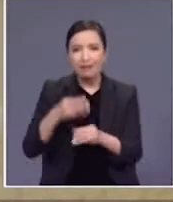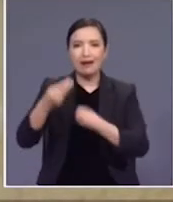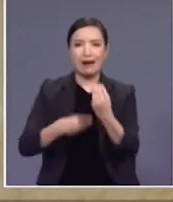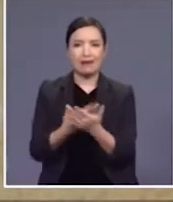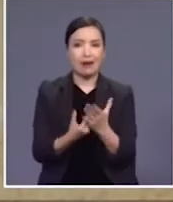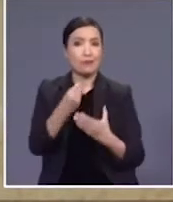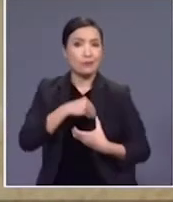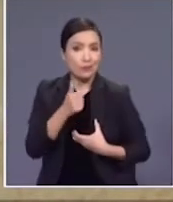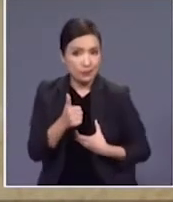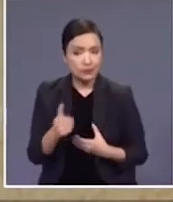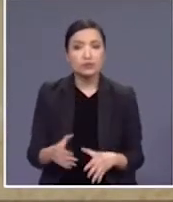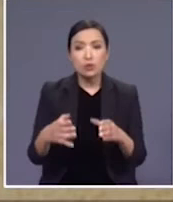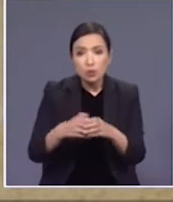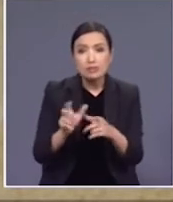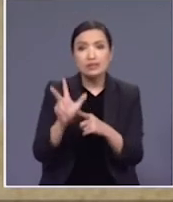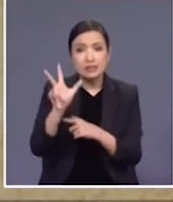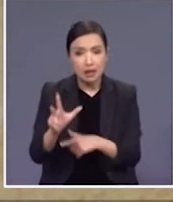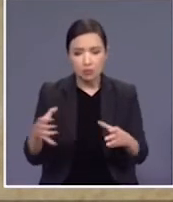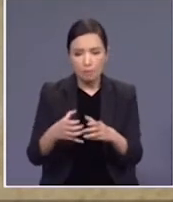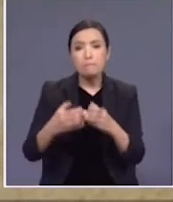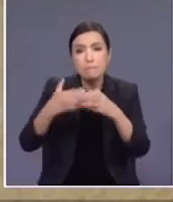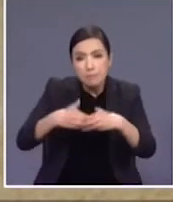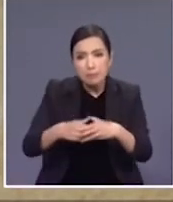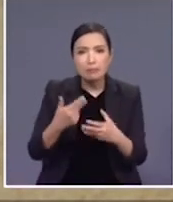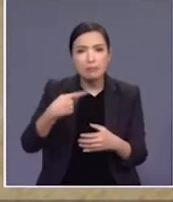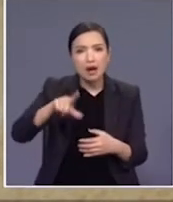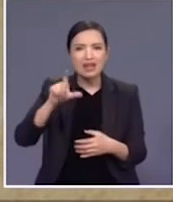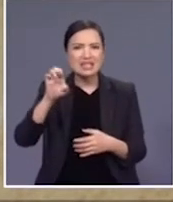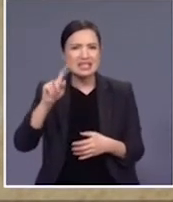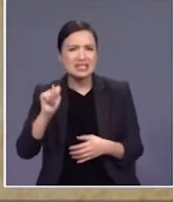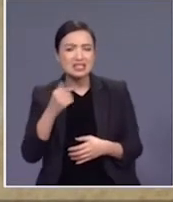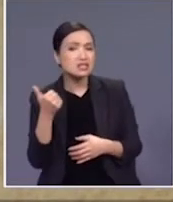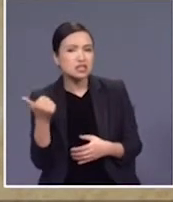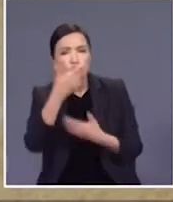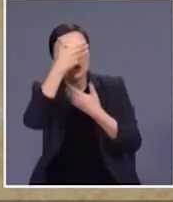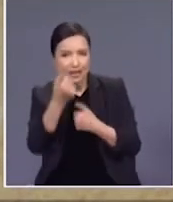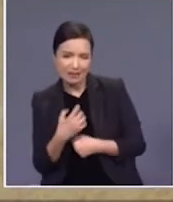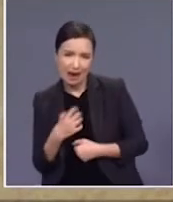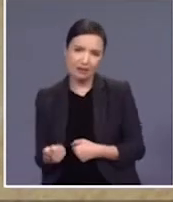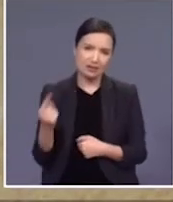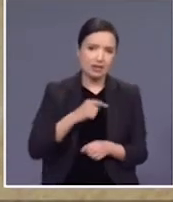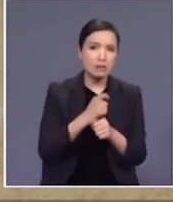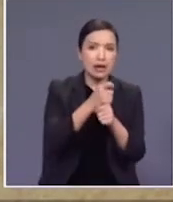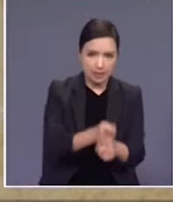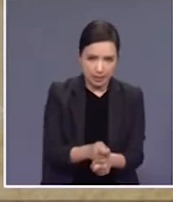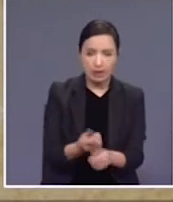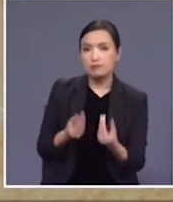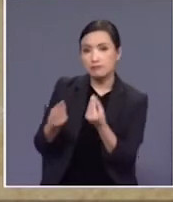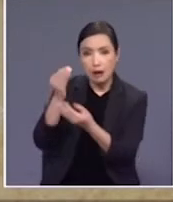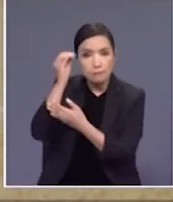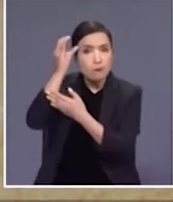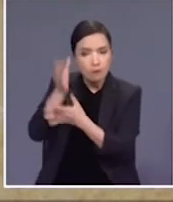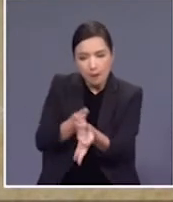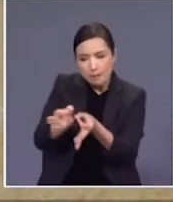วก็สามกลุ่มที่อยู่ในภาคการผลิตอื่นๆหรือผู้ที่สนใจจะเข้าสู่ภาคการเกษตรนะครับซึ่งต้องเน้นให้ความรู้และคำปรึ